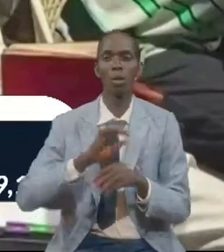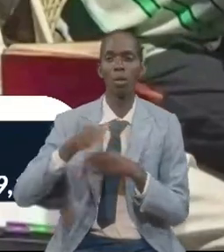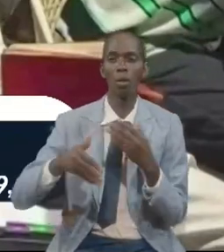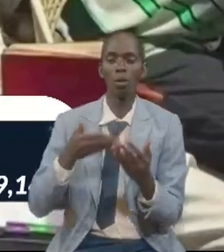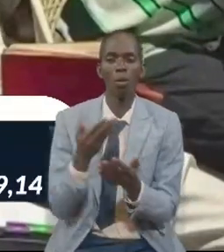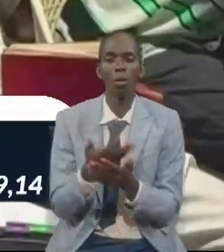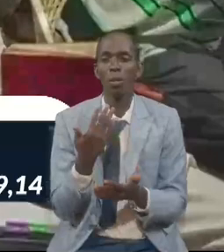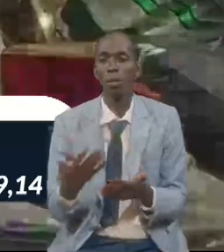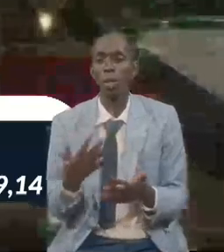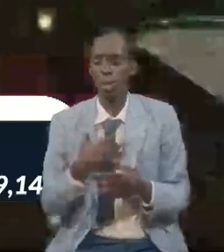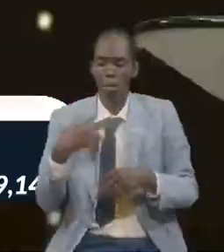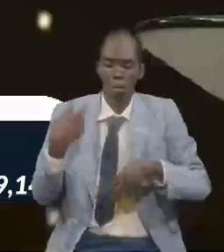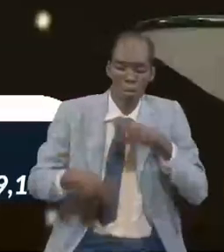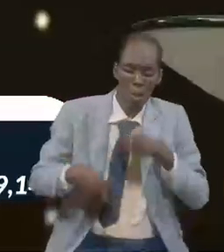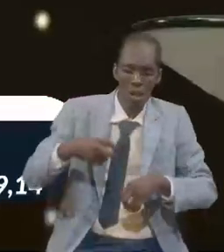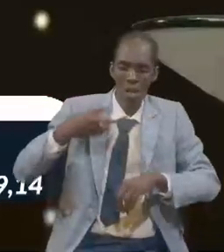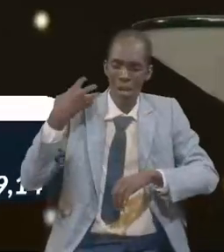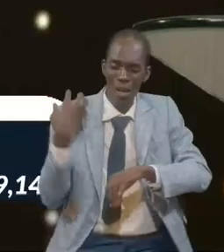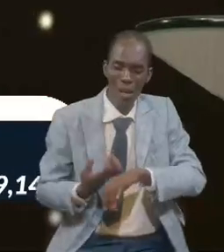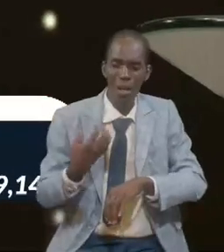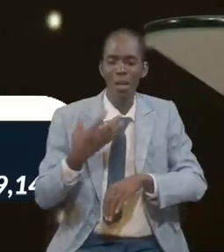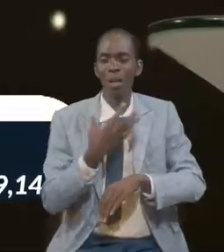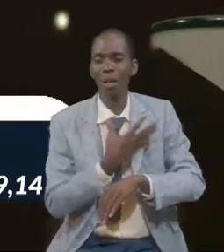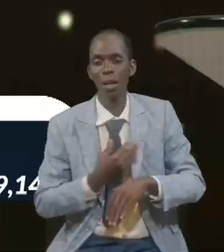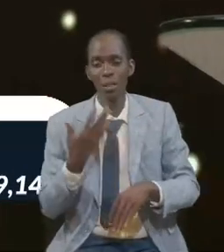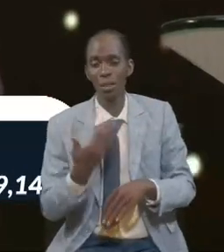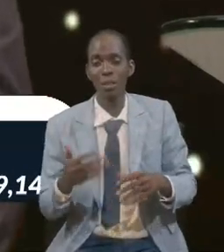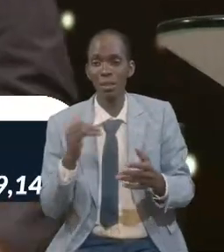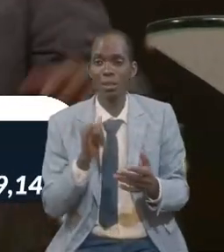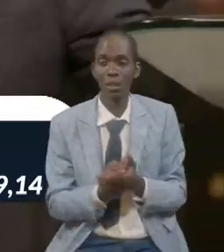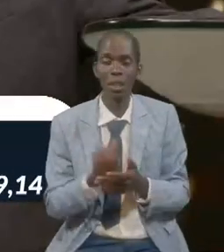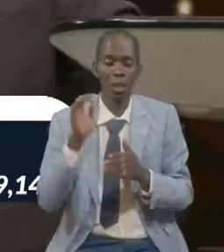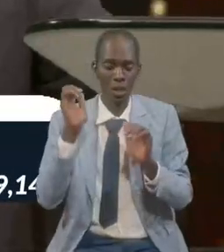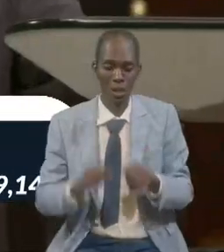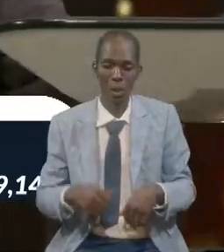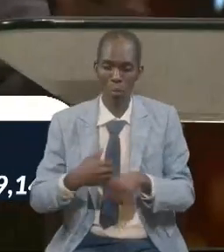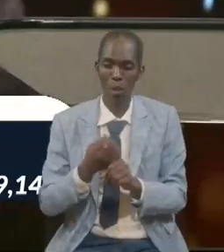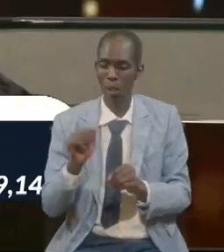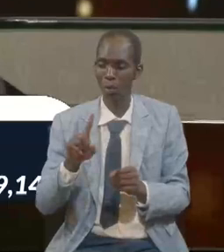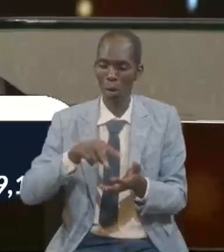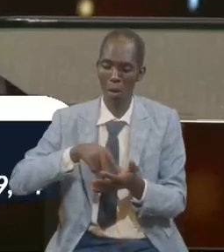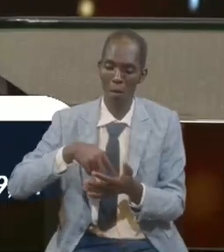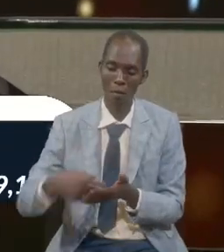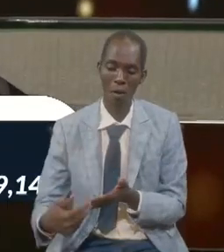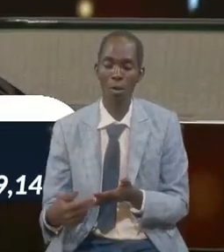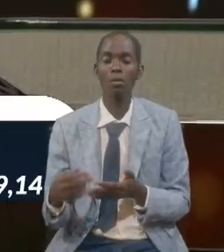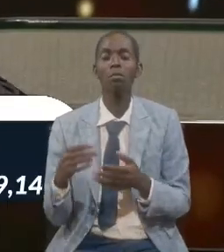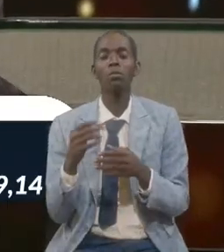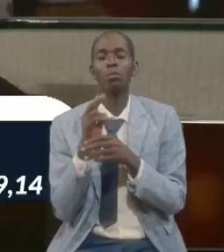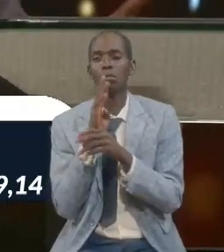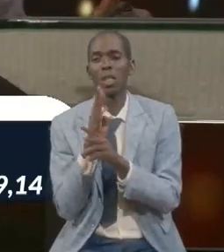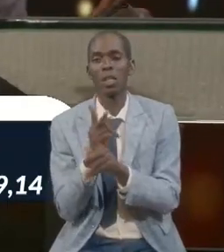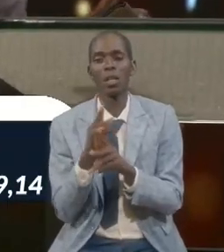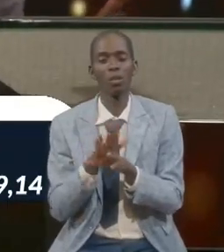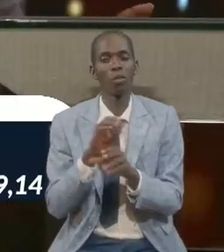sobre en toutes choses. Il y a des difficultés, des épreuves, des choses qui vont faire glisser quelqu'un, tomber. Mais toi, sois sobre en